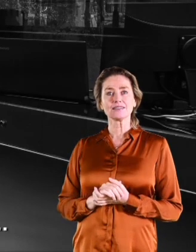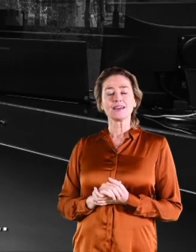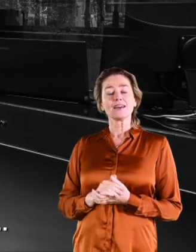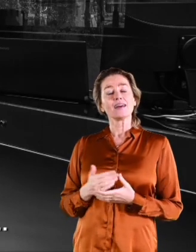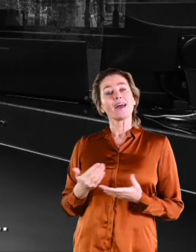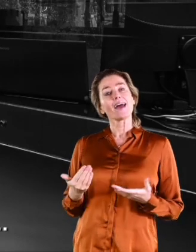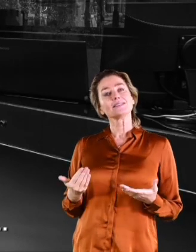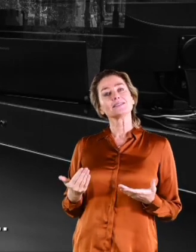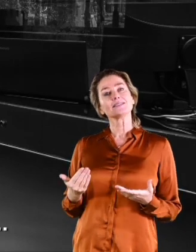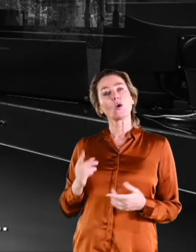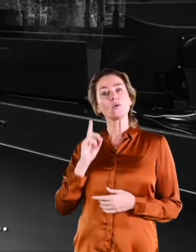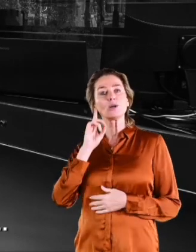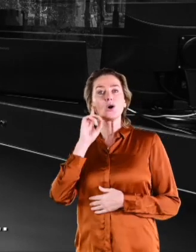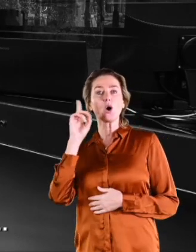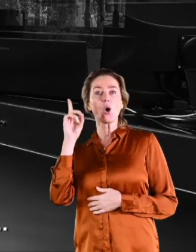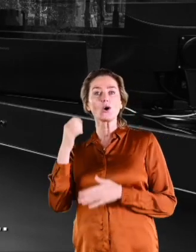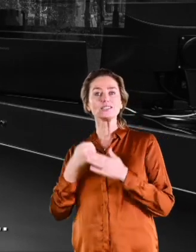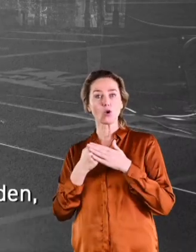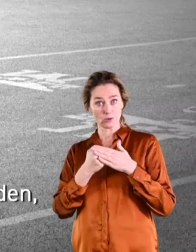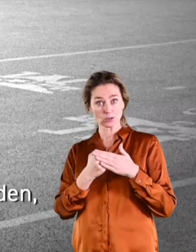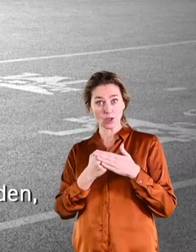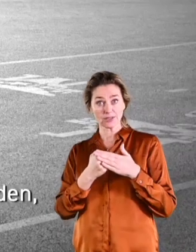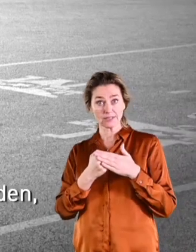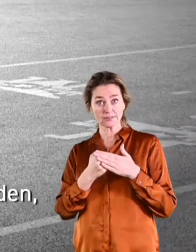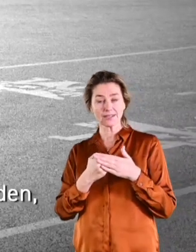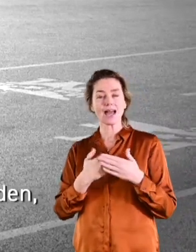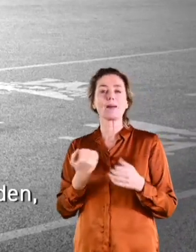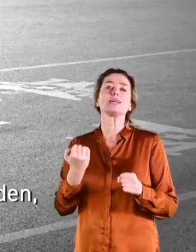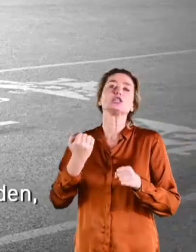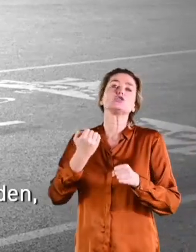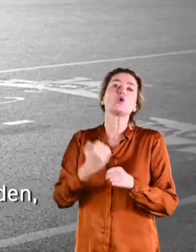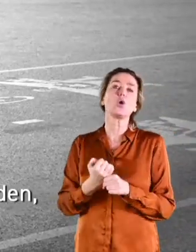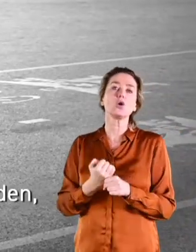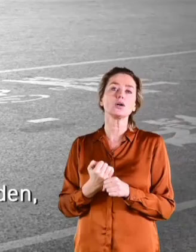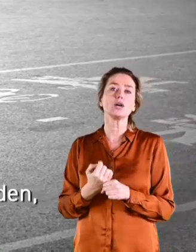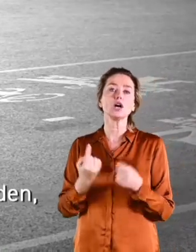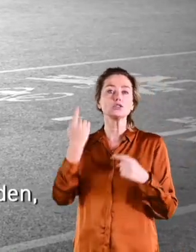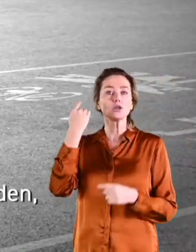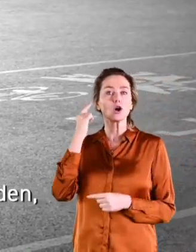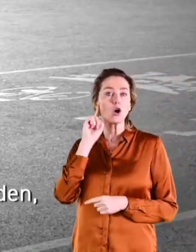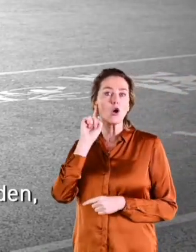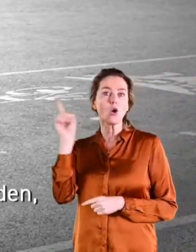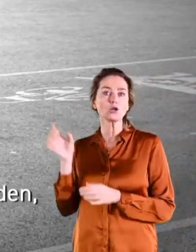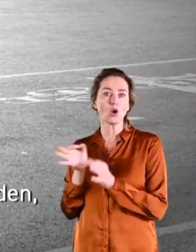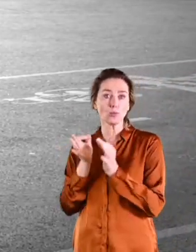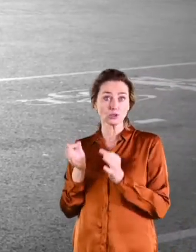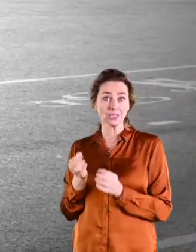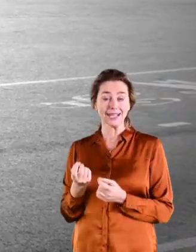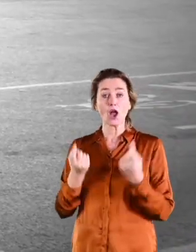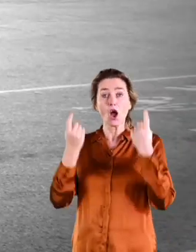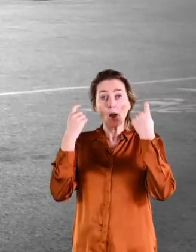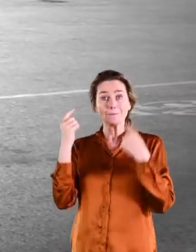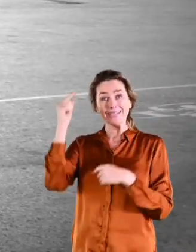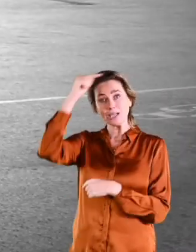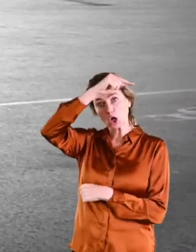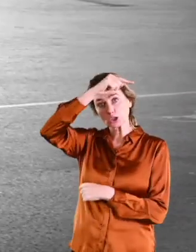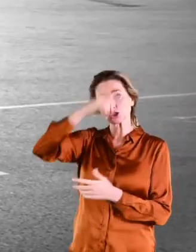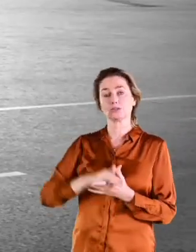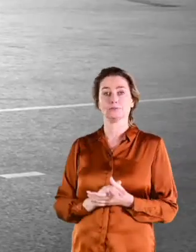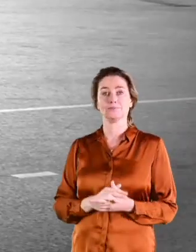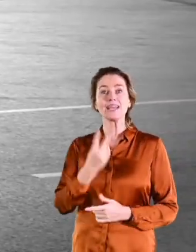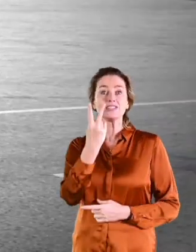En om een gehoor te ondersteunen, heb ik toch een gehooroplossing gevonden, een Bicos. Ik heb